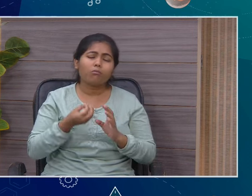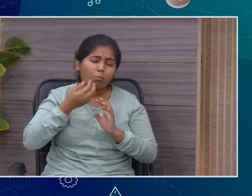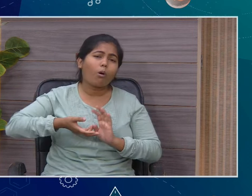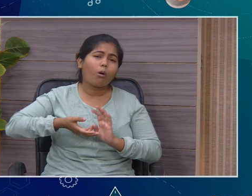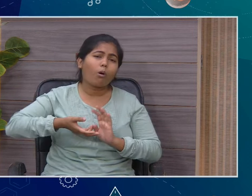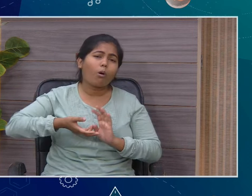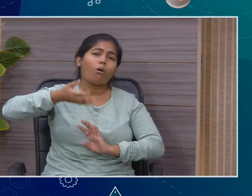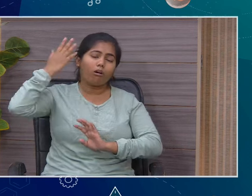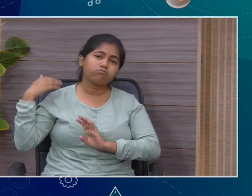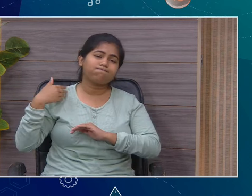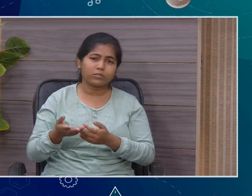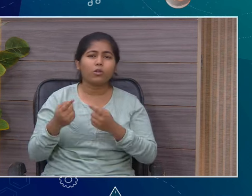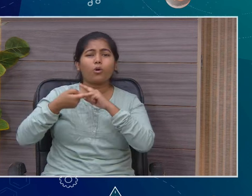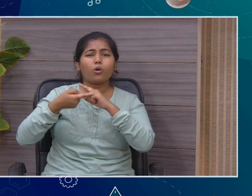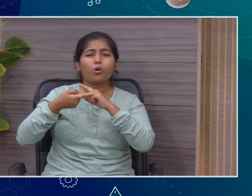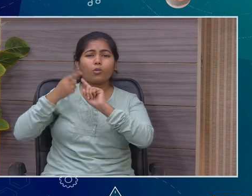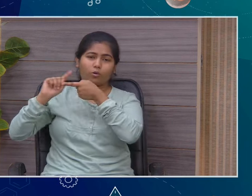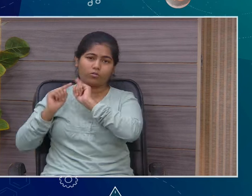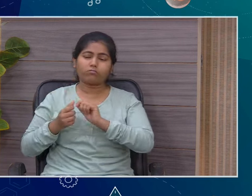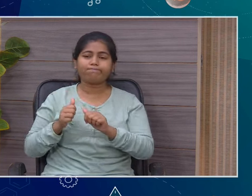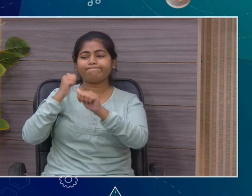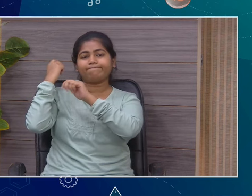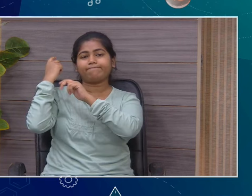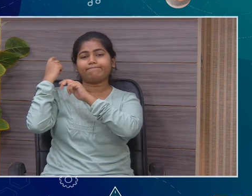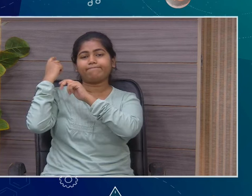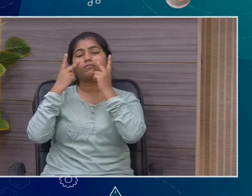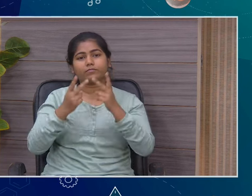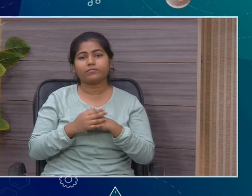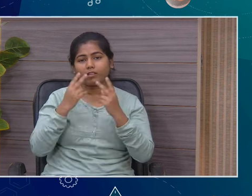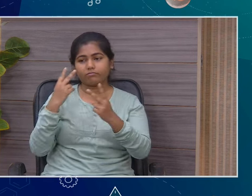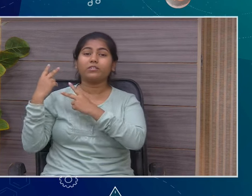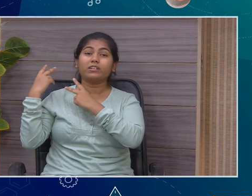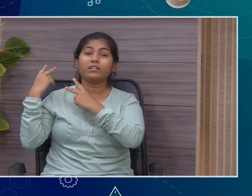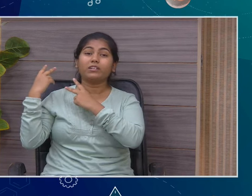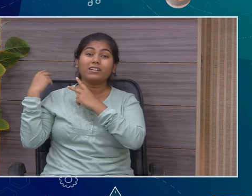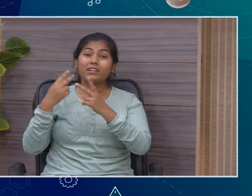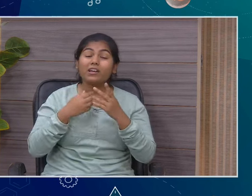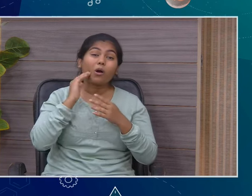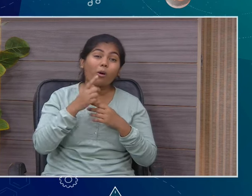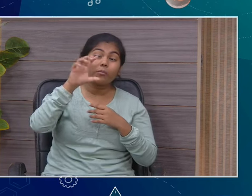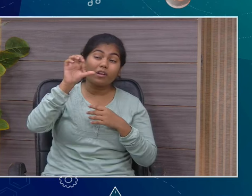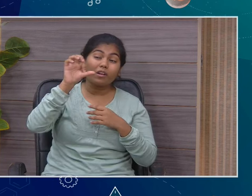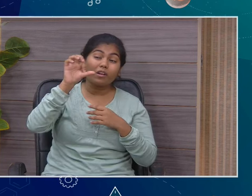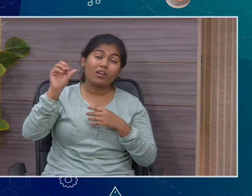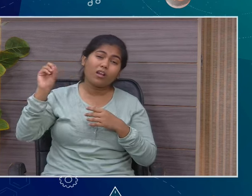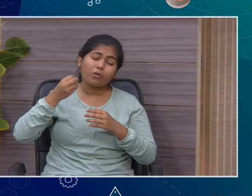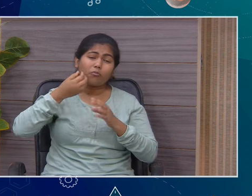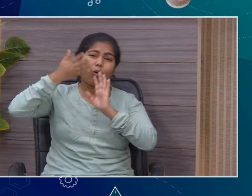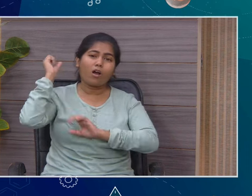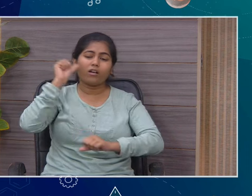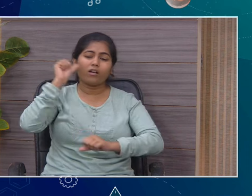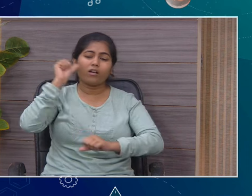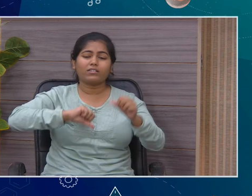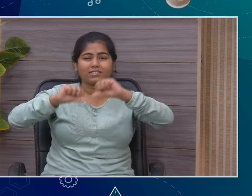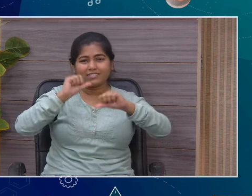थी तो वी विल गो बैक टू हिस्ट्री थोड़ा सा समय में पीछे चलते हैं मैं आपको ले चलती हूँ 19th सेंचुरी के स्टार्टिंग में हमारे एक साइंटिस्ट हुआ करते